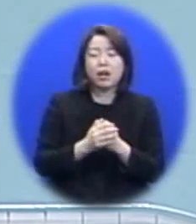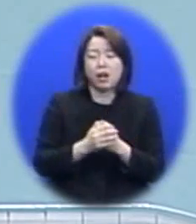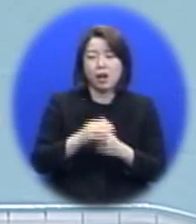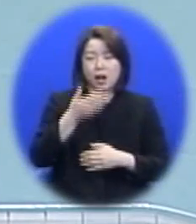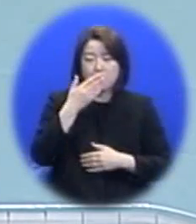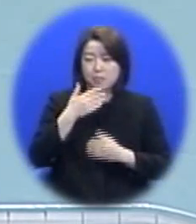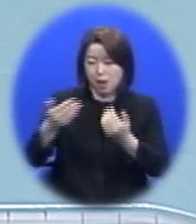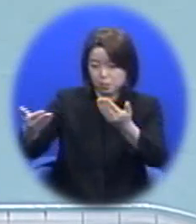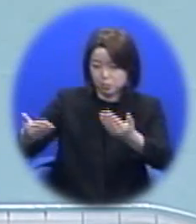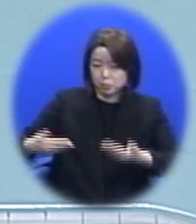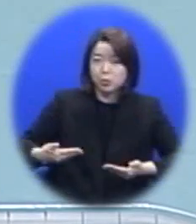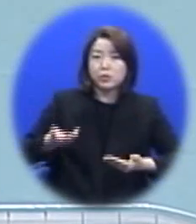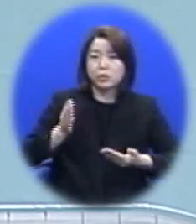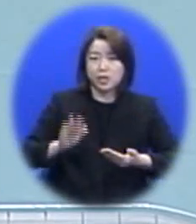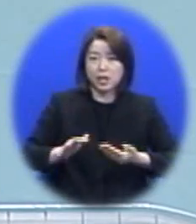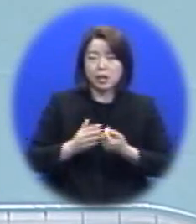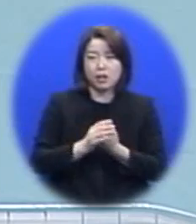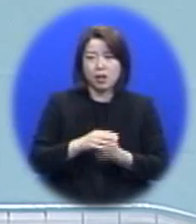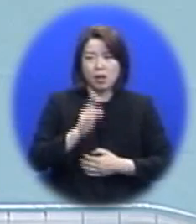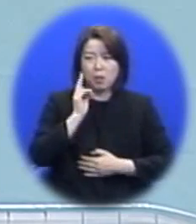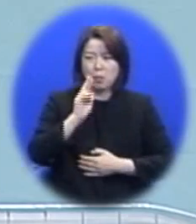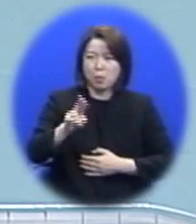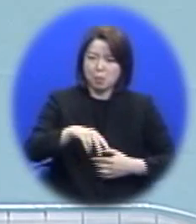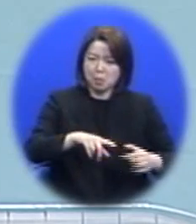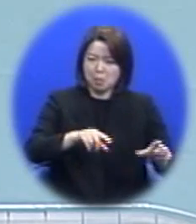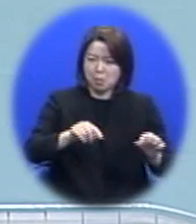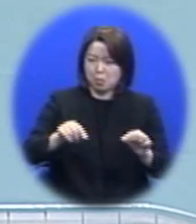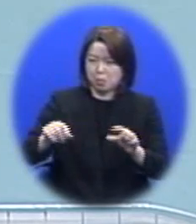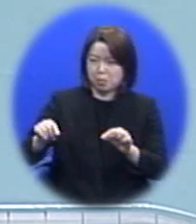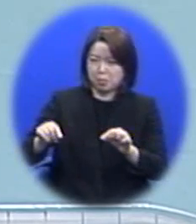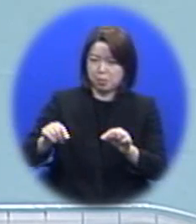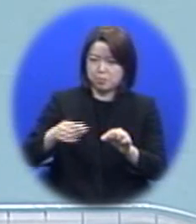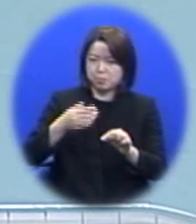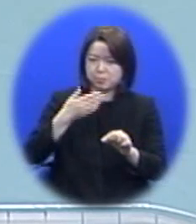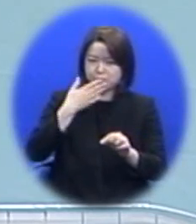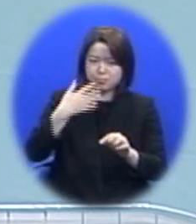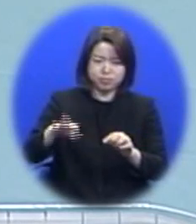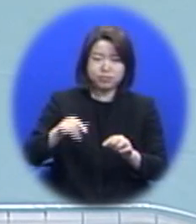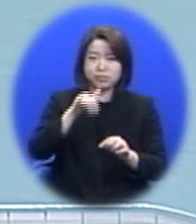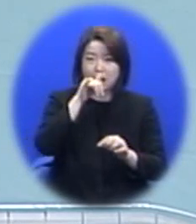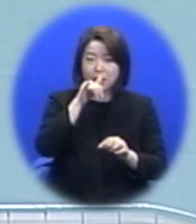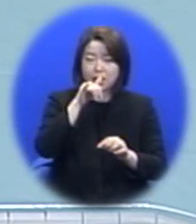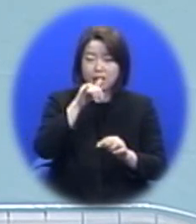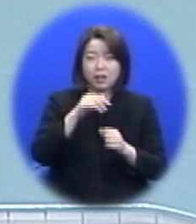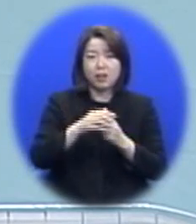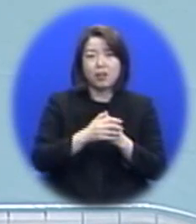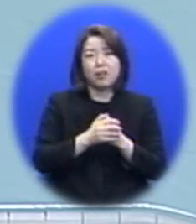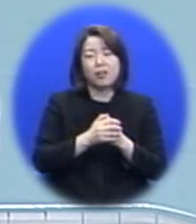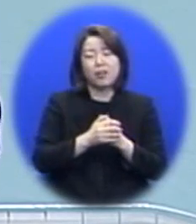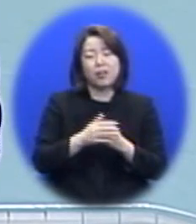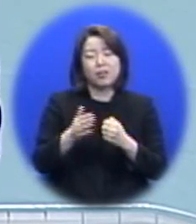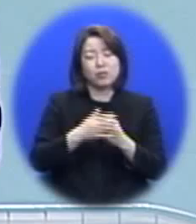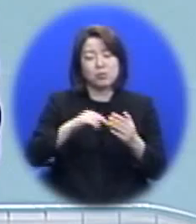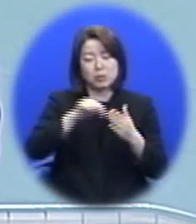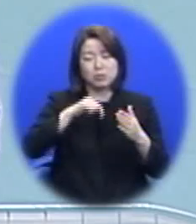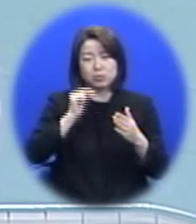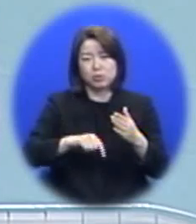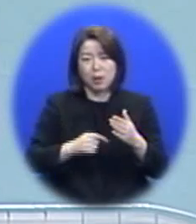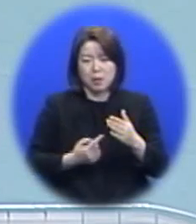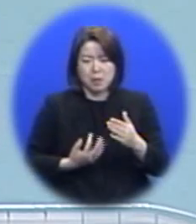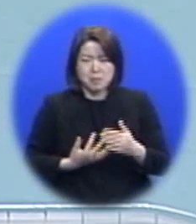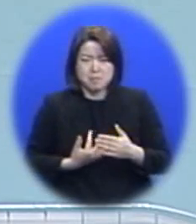밥을 차려주는데 너무 반찬이 없더라는 거죠. 그래서 속에서 그냥 치밀어